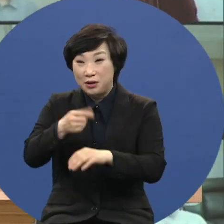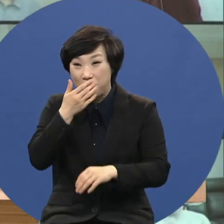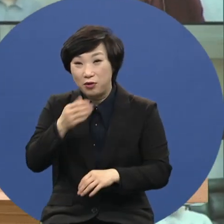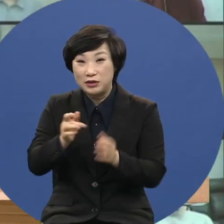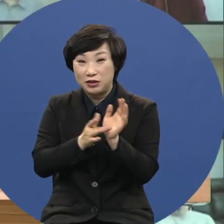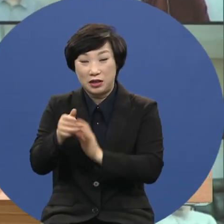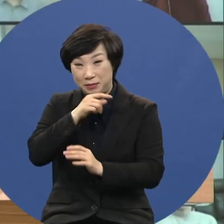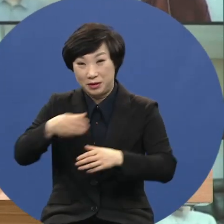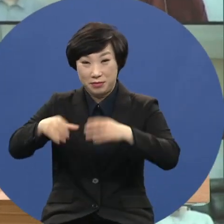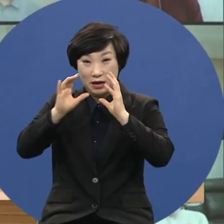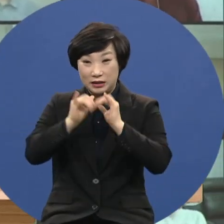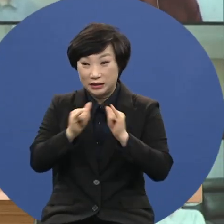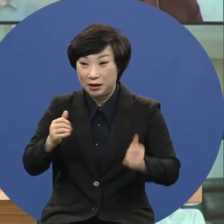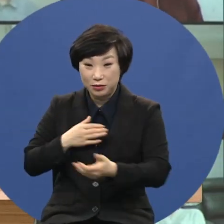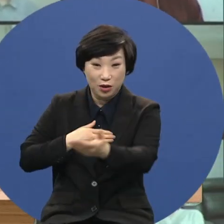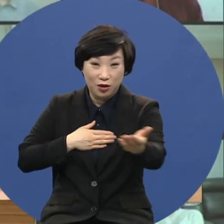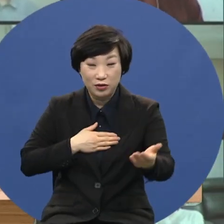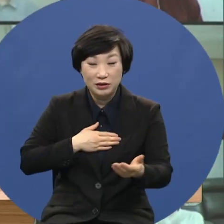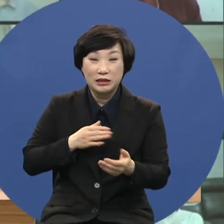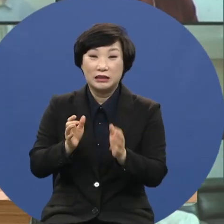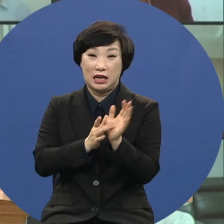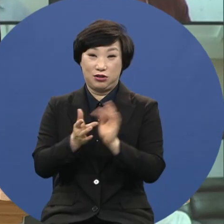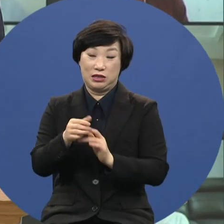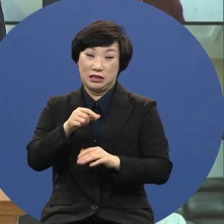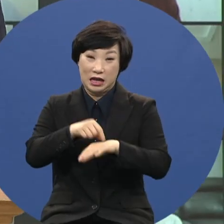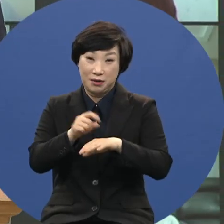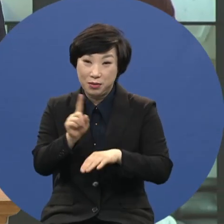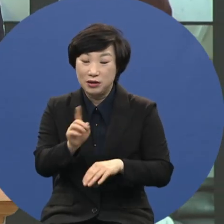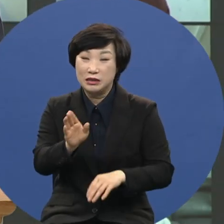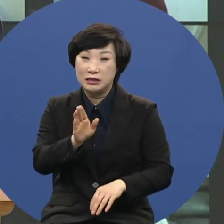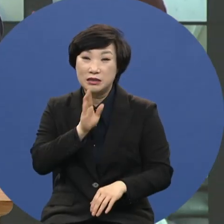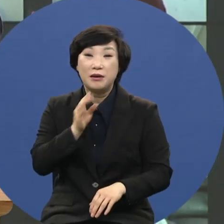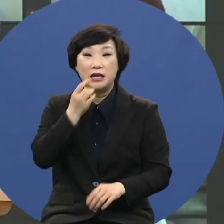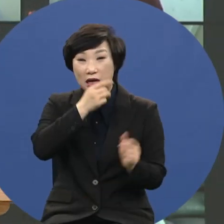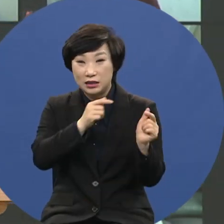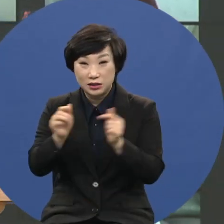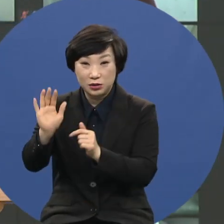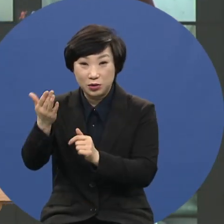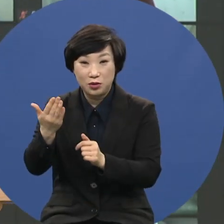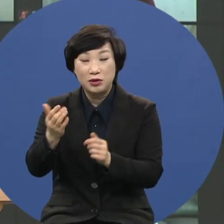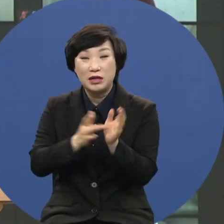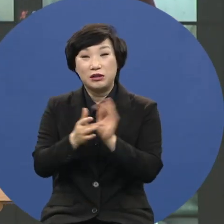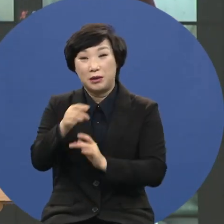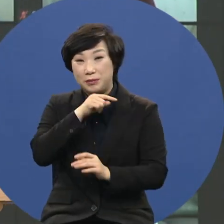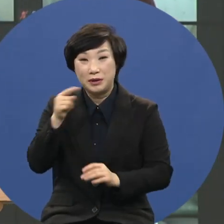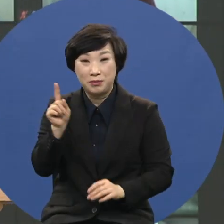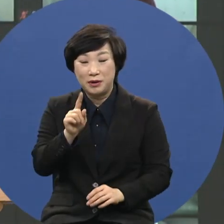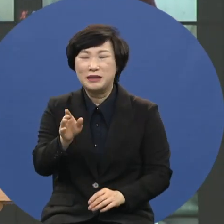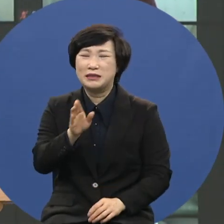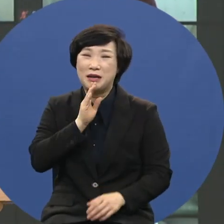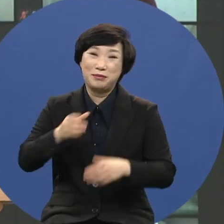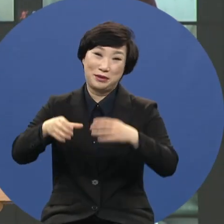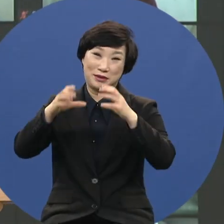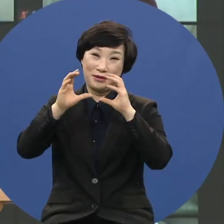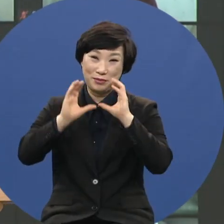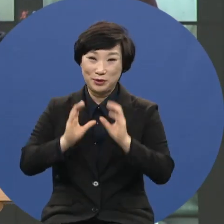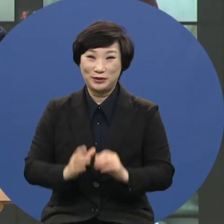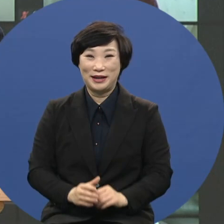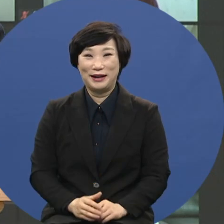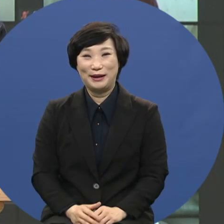마시는 자, 내 살은 참된 양식이요 내 피는 참된 음료로다.